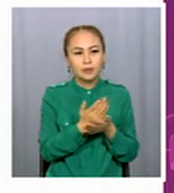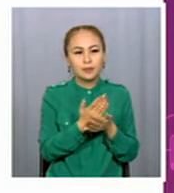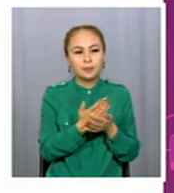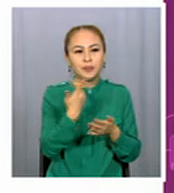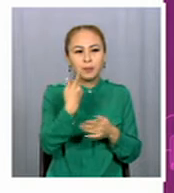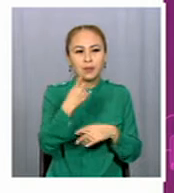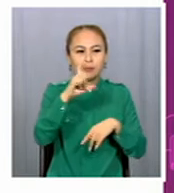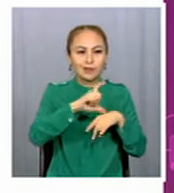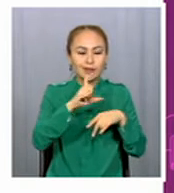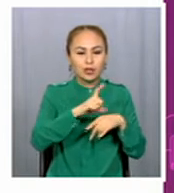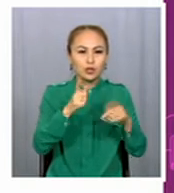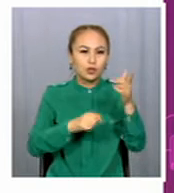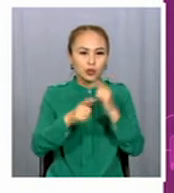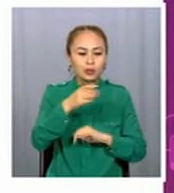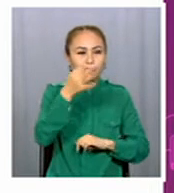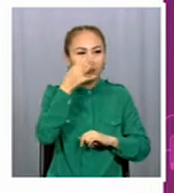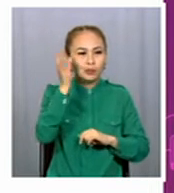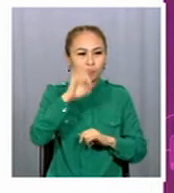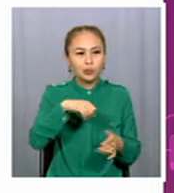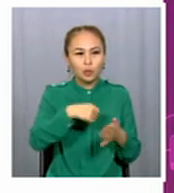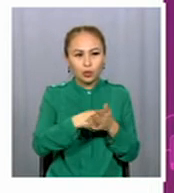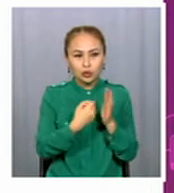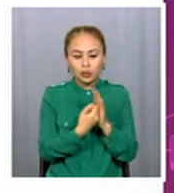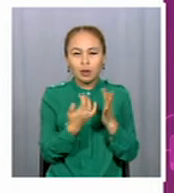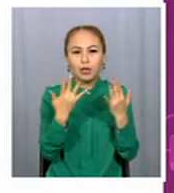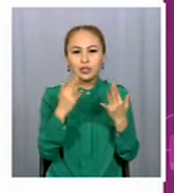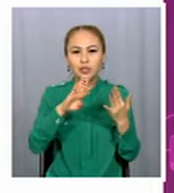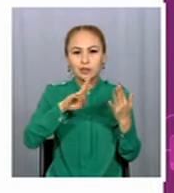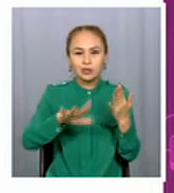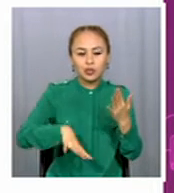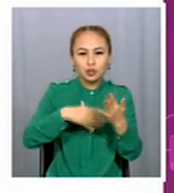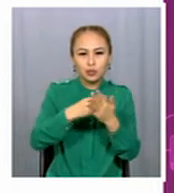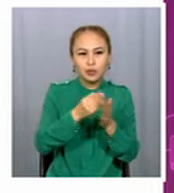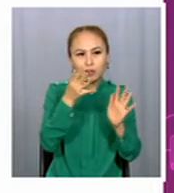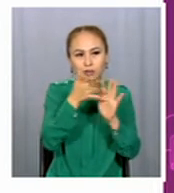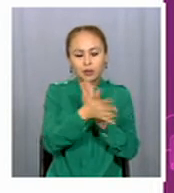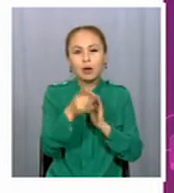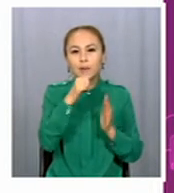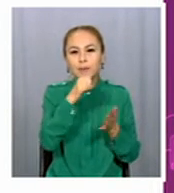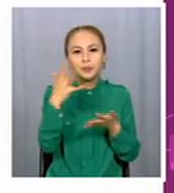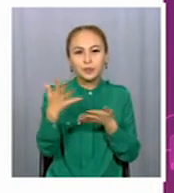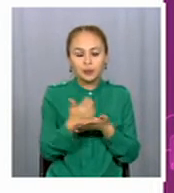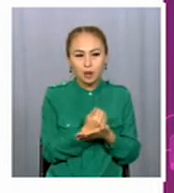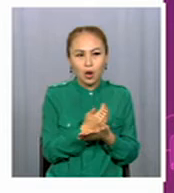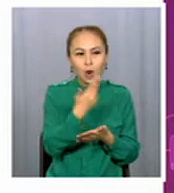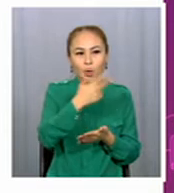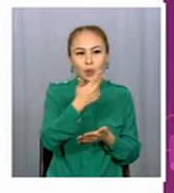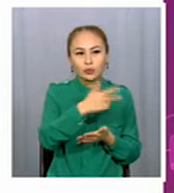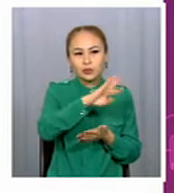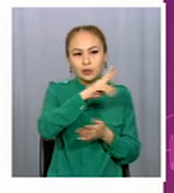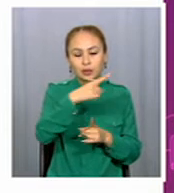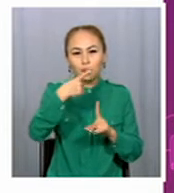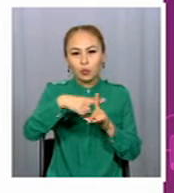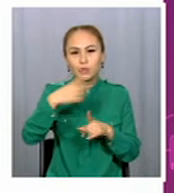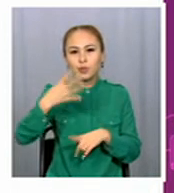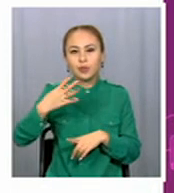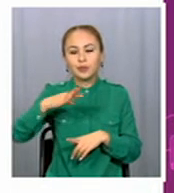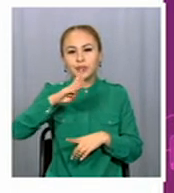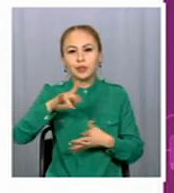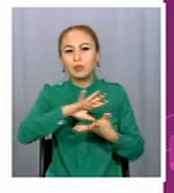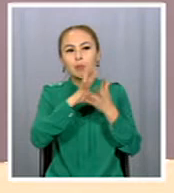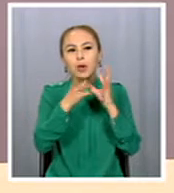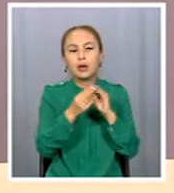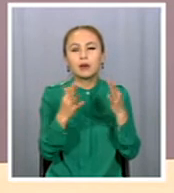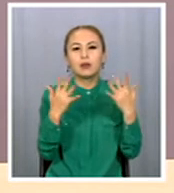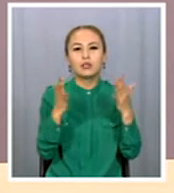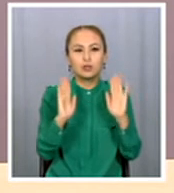стақан сүт пен тәтті тоқашқа қанша теңге жұмсайтынын анықтайық. 30 теңге мен 40 теңгенің қосындысының мәні неше теңгеге